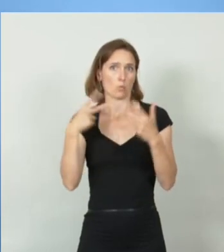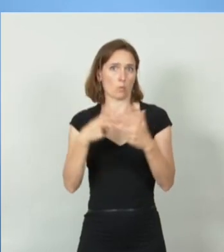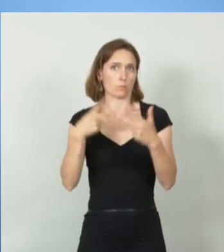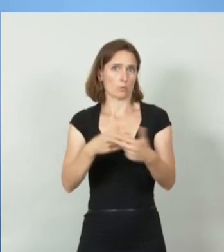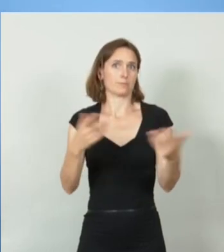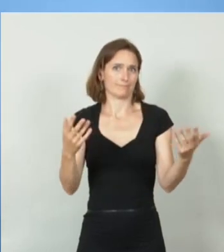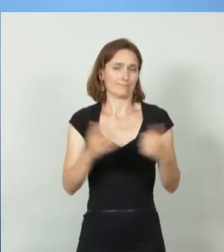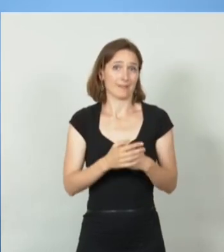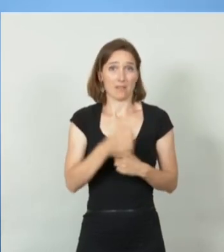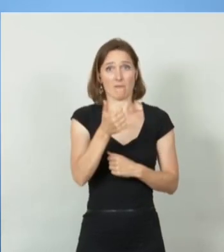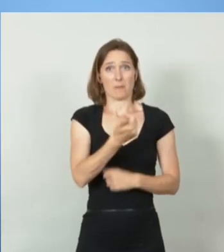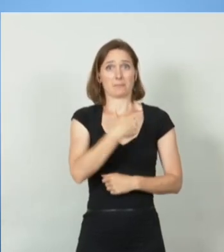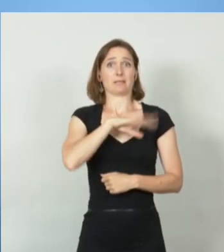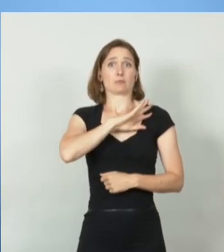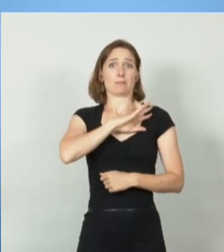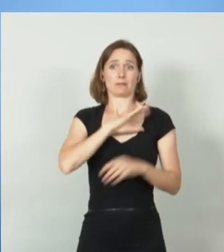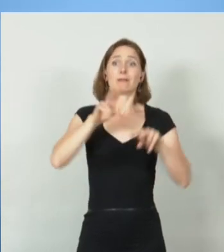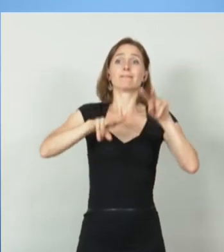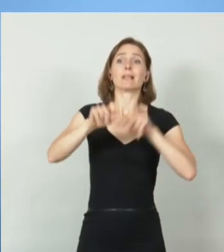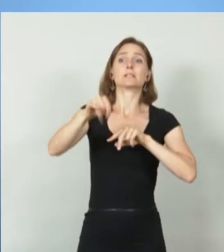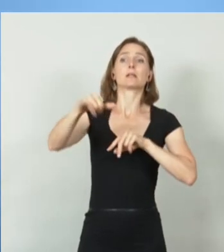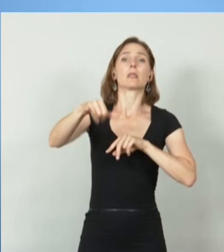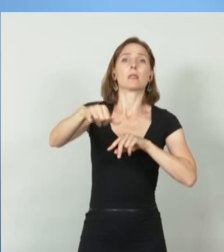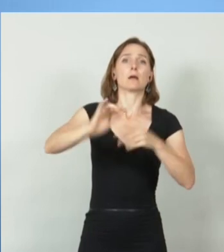du bidonville qui a ravagé l'entreprise Richardson